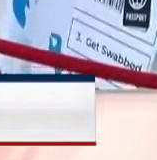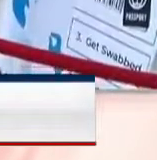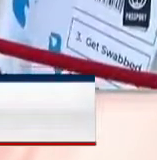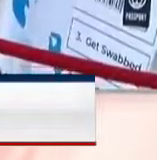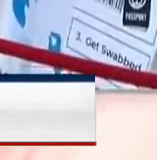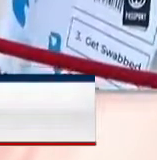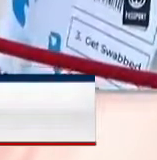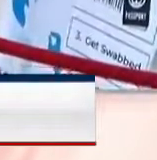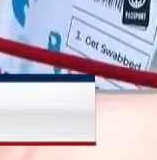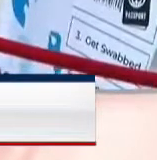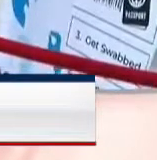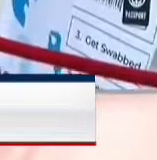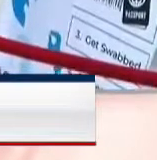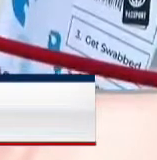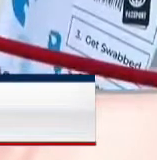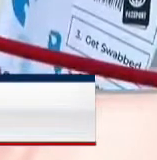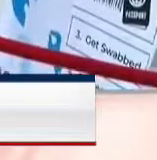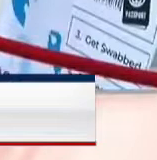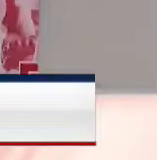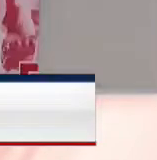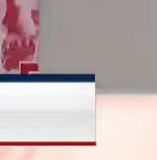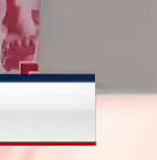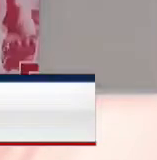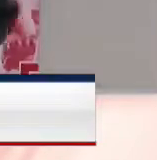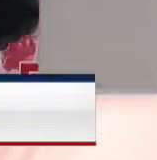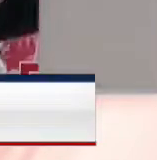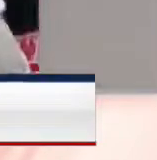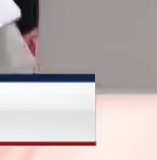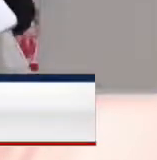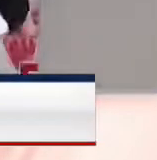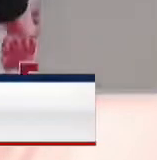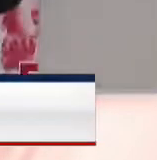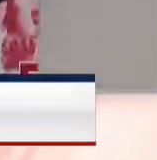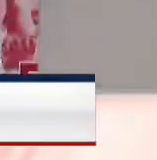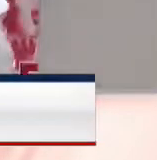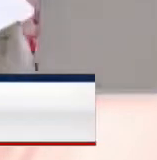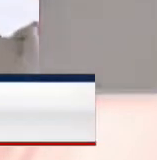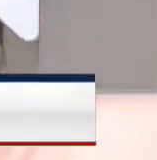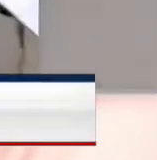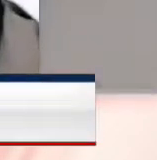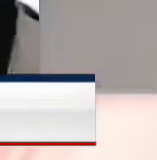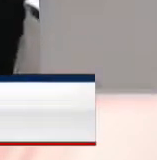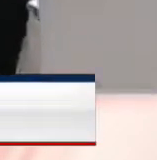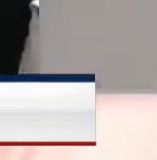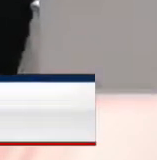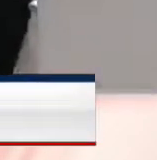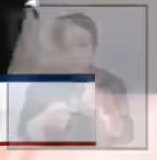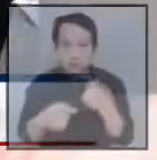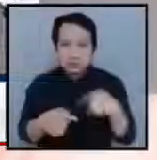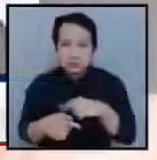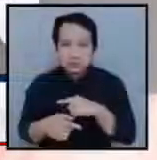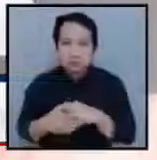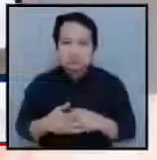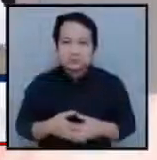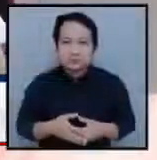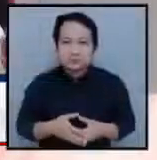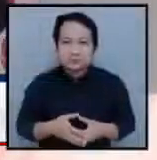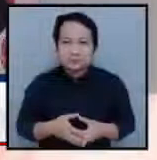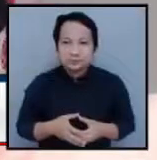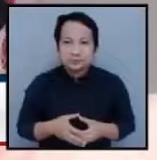or talagang definite downtrend na siya. No? So, we are hoping nga na ganun ang cases natin ngayon, that